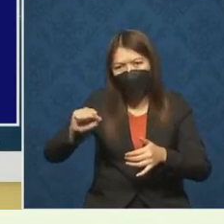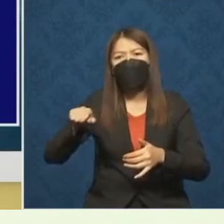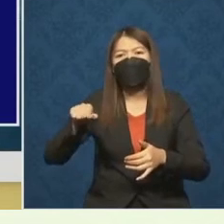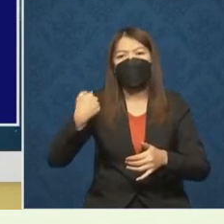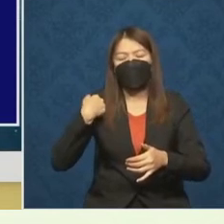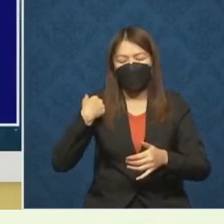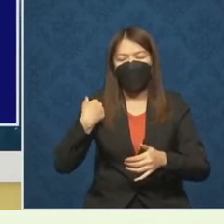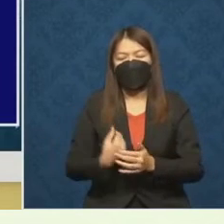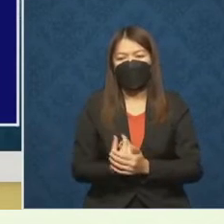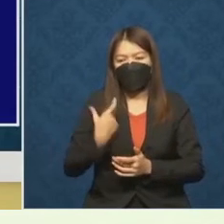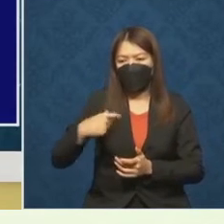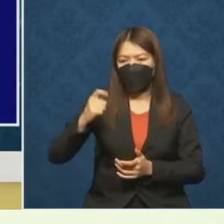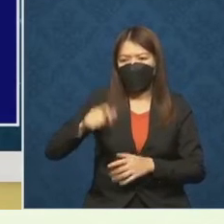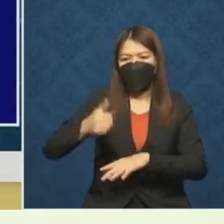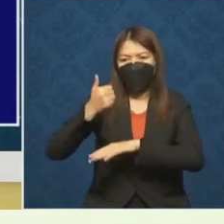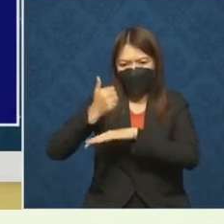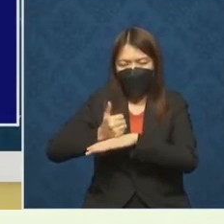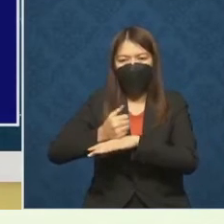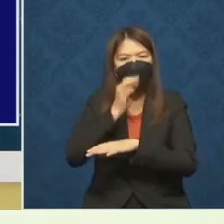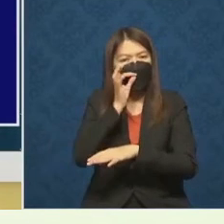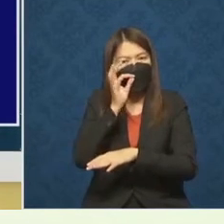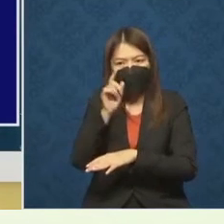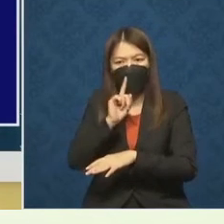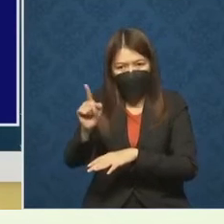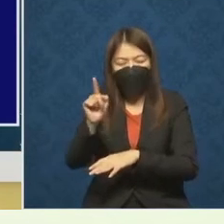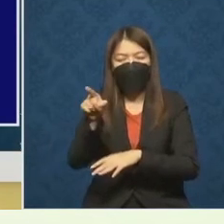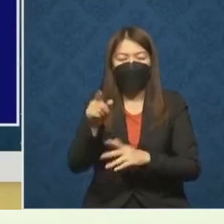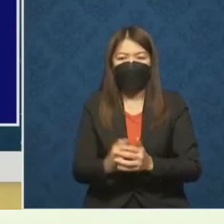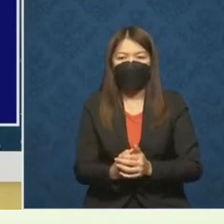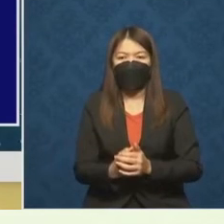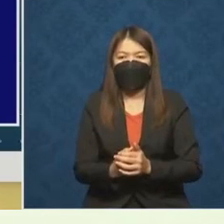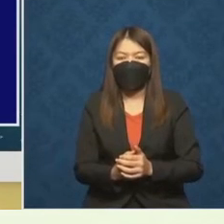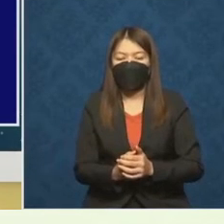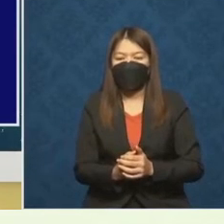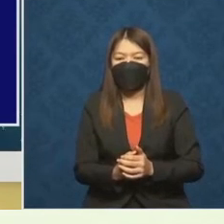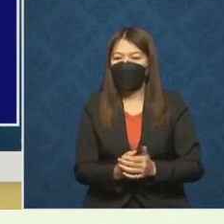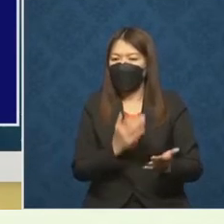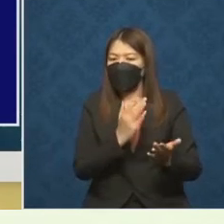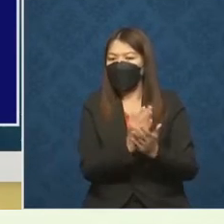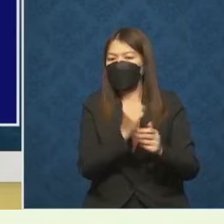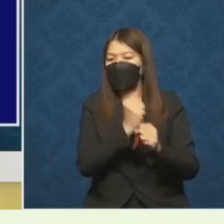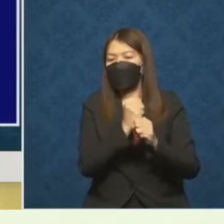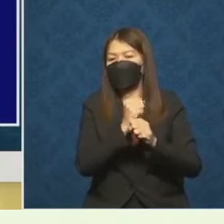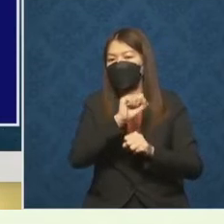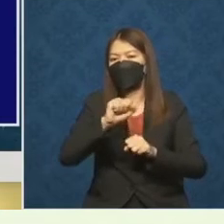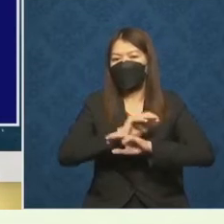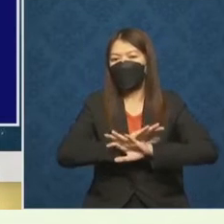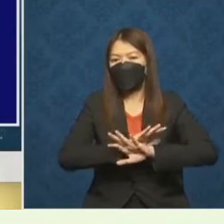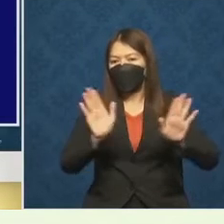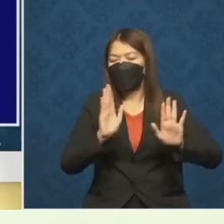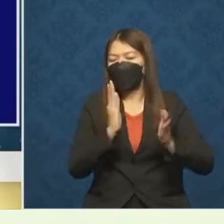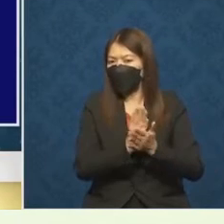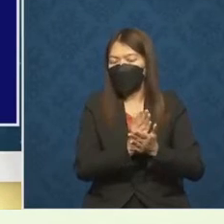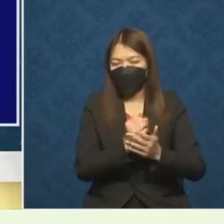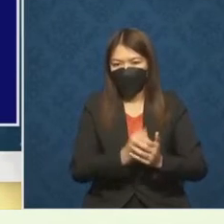ระทั่งอัยการมีสั่งฟ้องนะครับจึงถูกศาลฎีกาสั่งให้หยุดปฏิบัติหน้าที่นอกจากนั้น